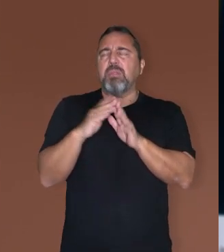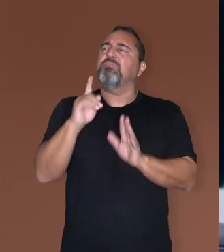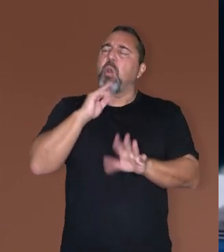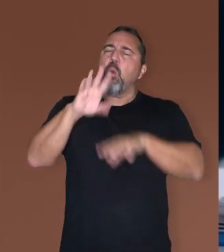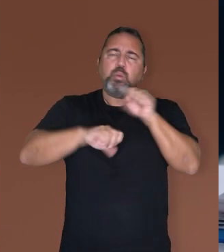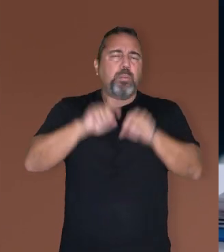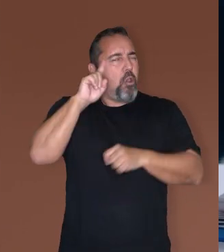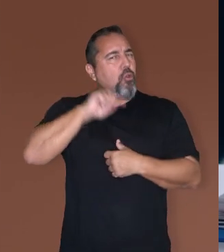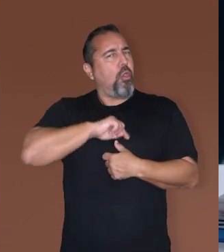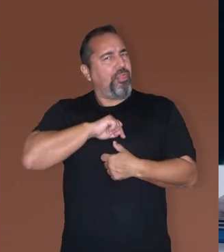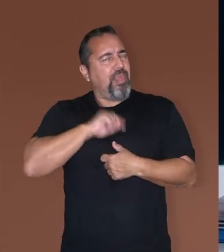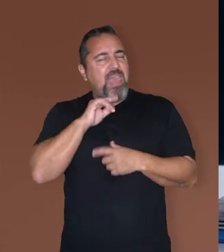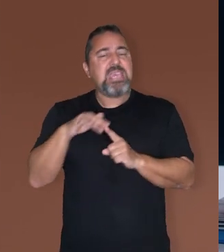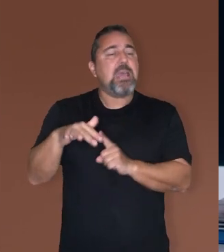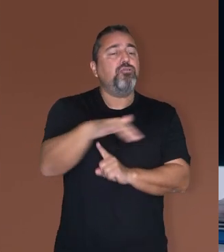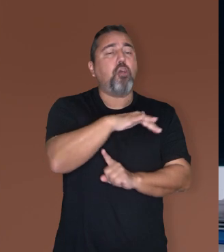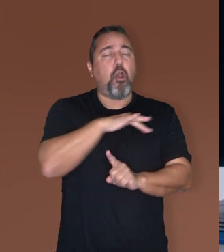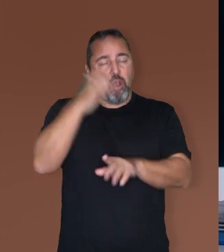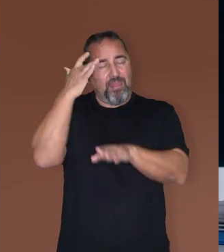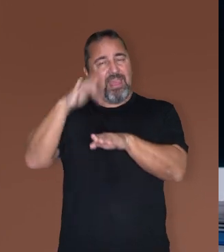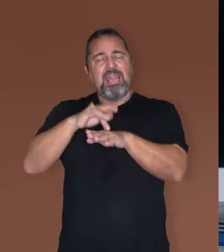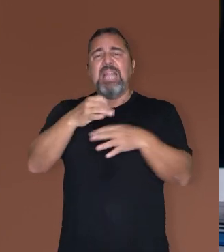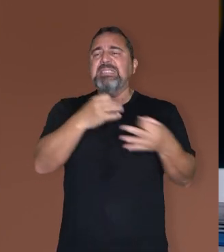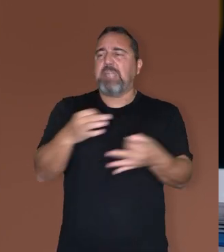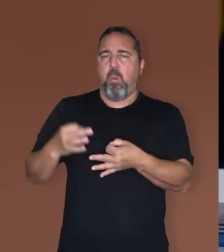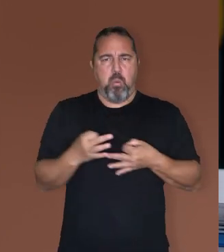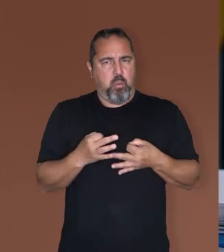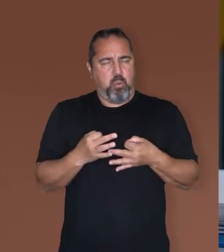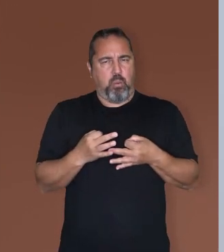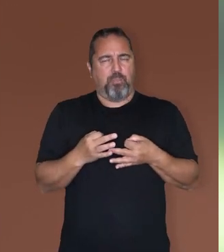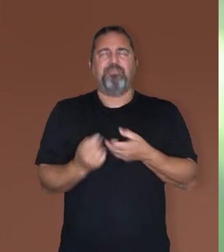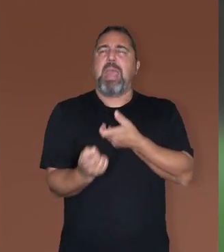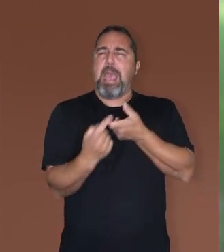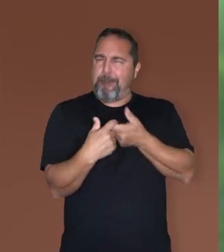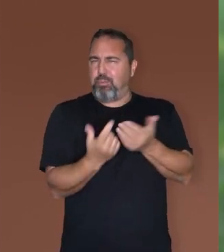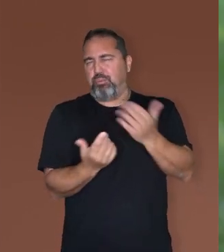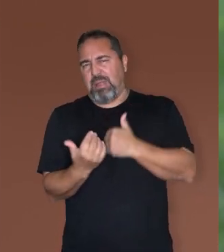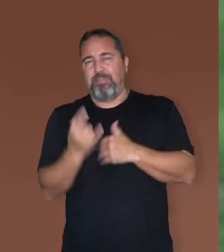kontsumitu modu arduratsuan eta sortu ingurune digital segurua.